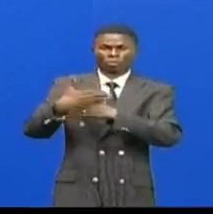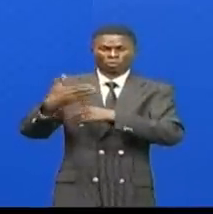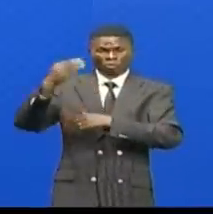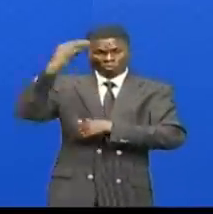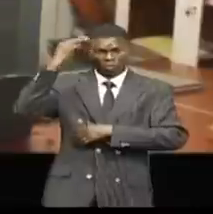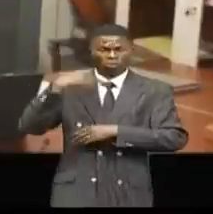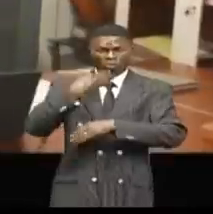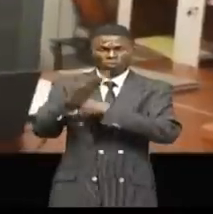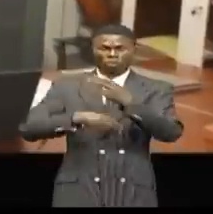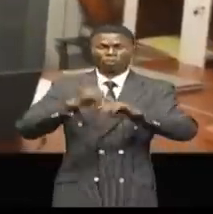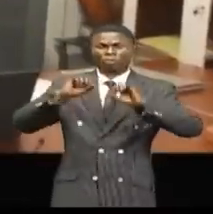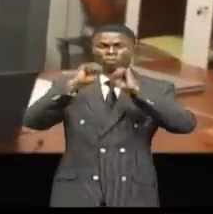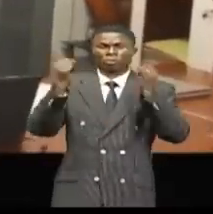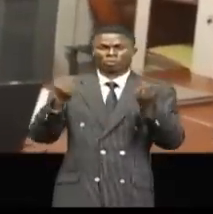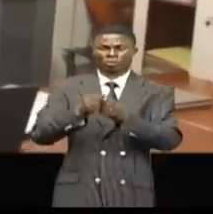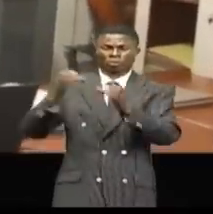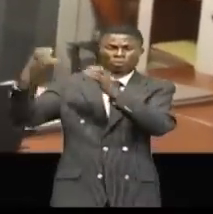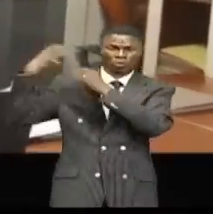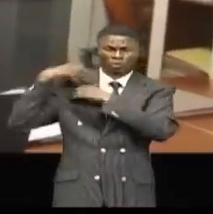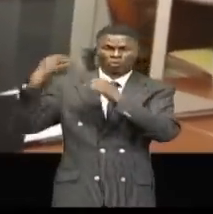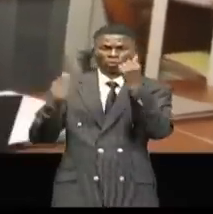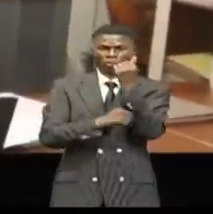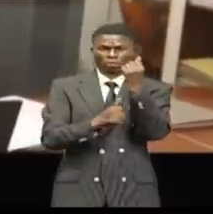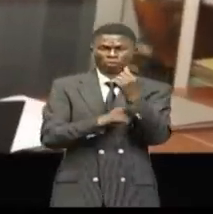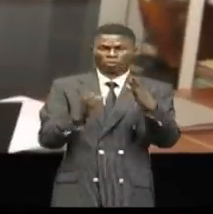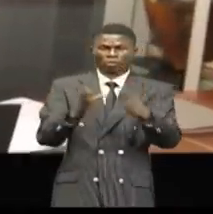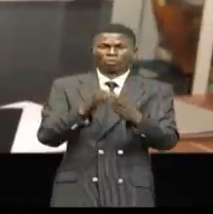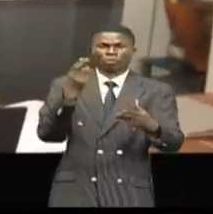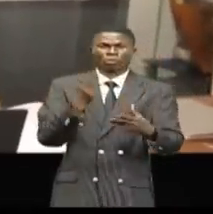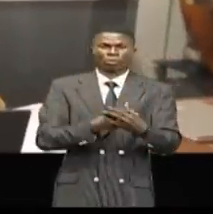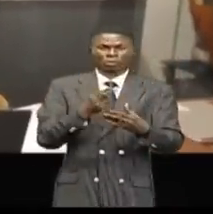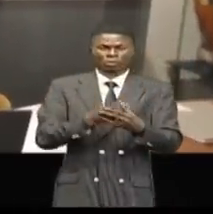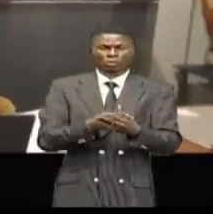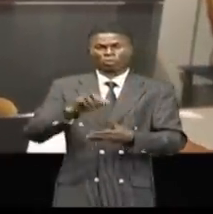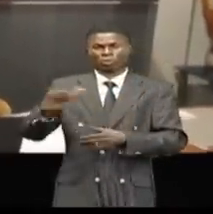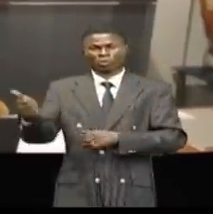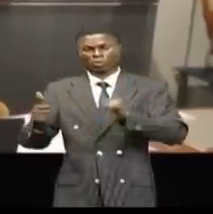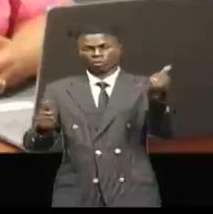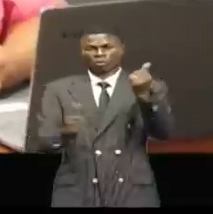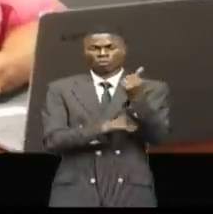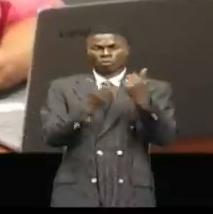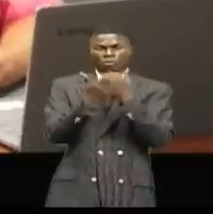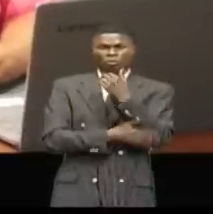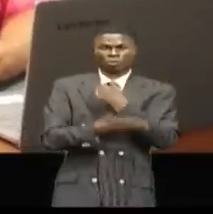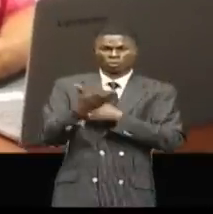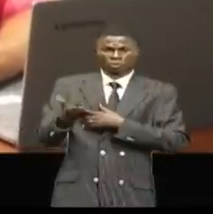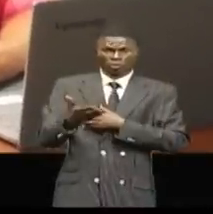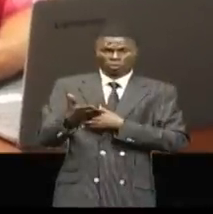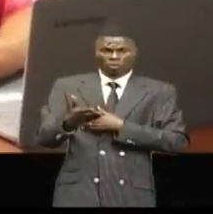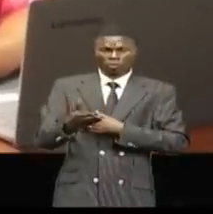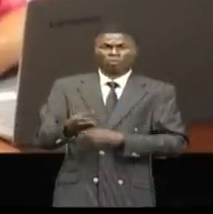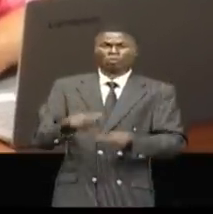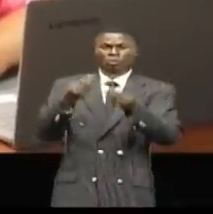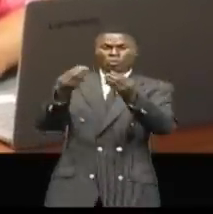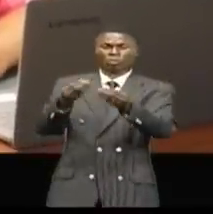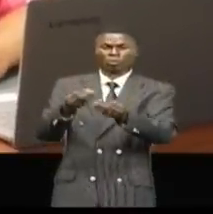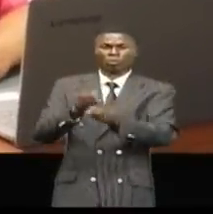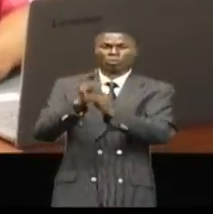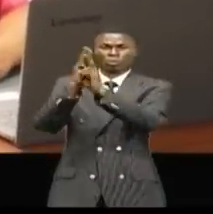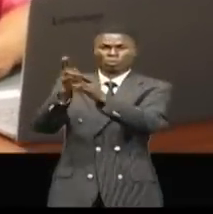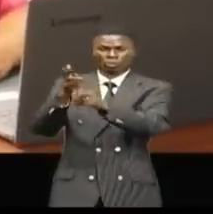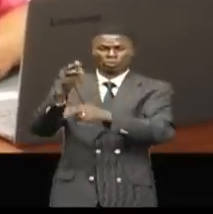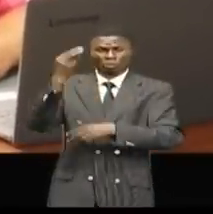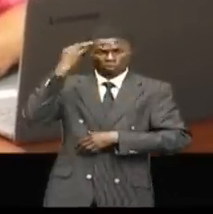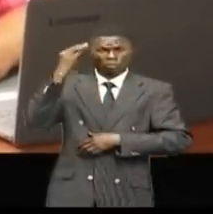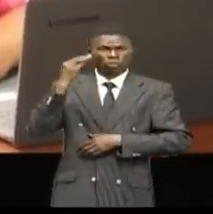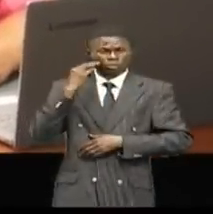des Affaires sociales, chargée des personnes vivant avec handicap et autres personnes vulnérables, a présenté au Conseil les